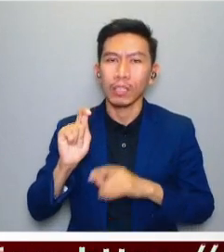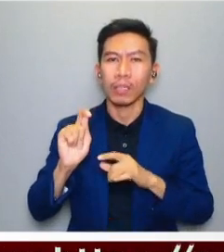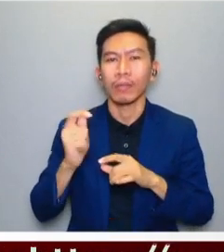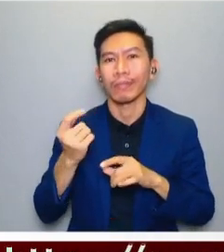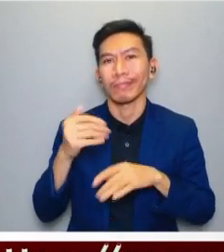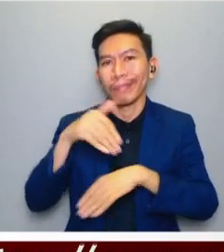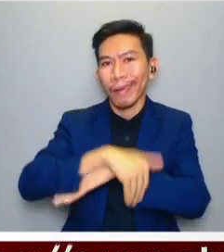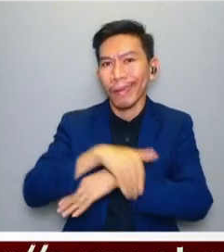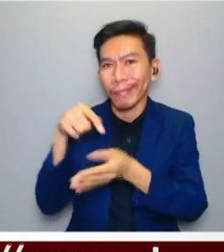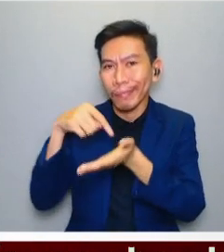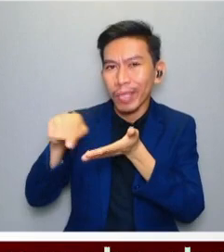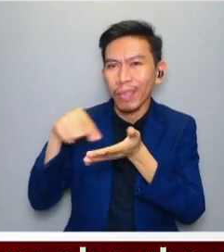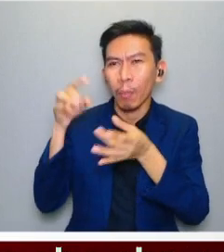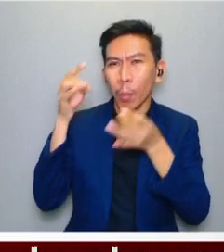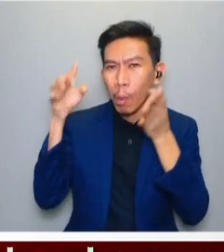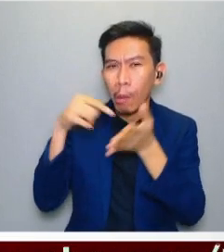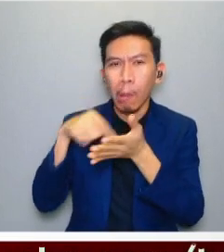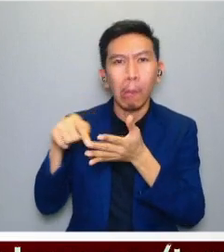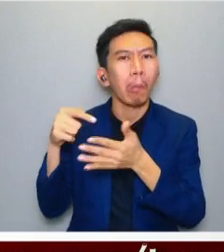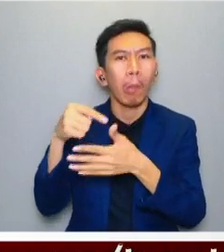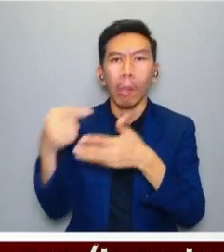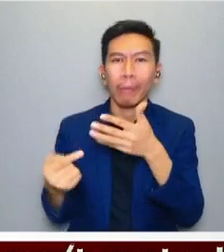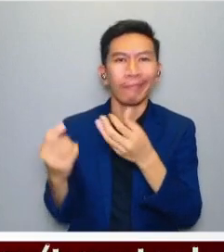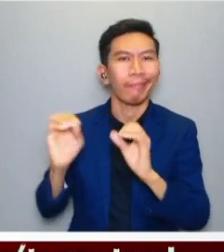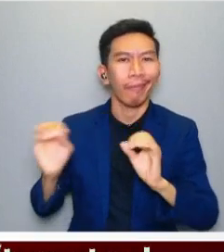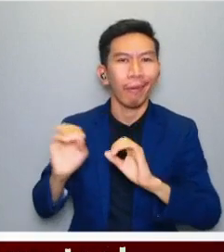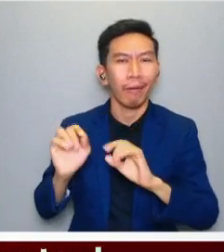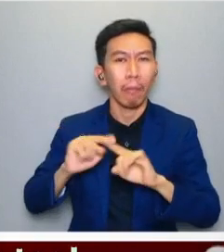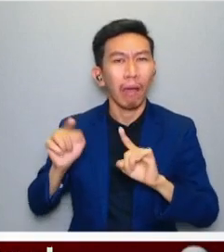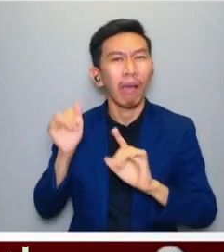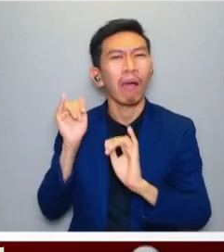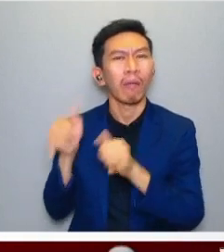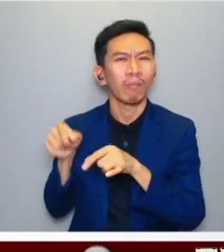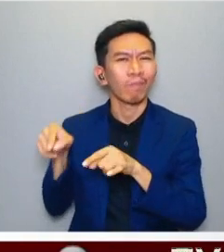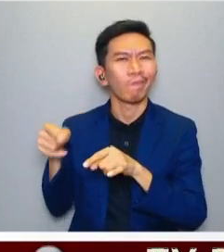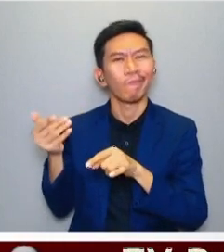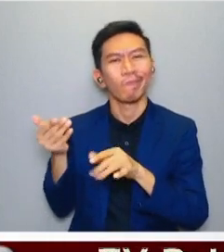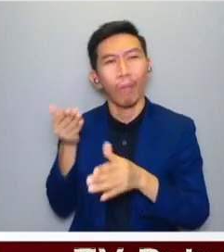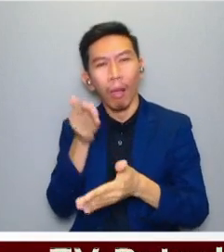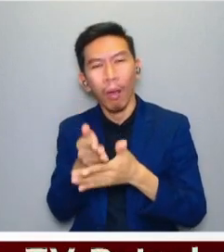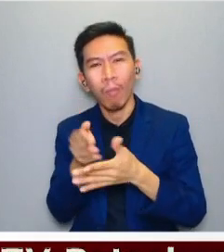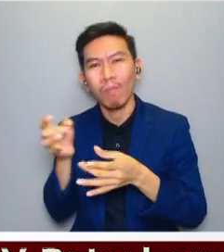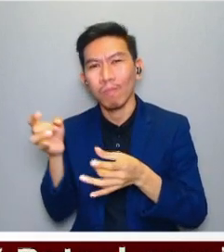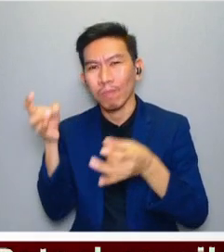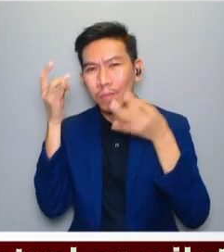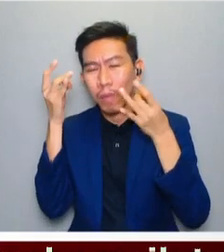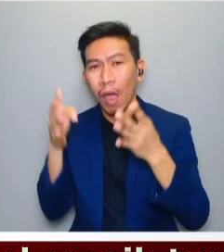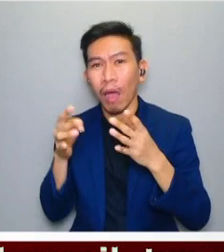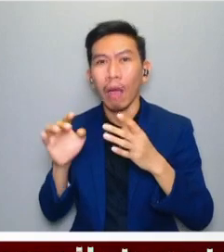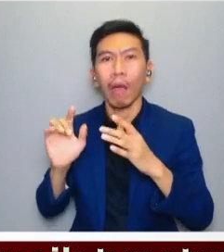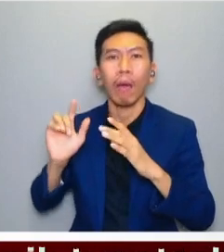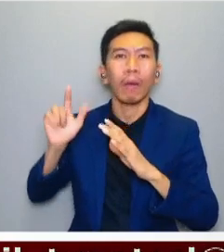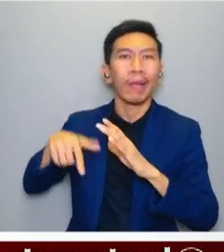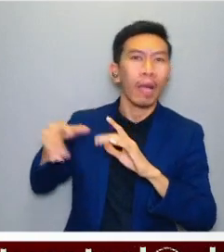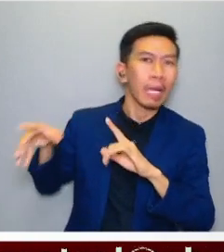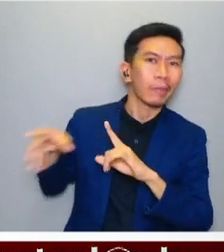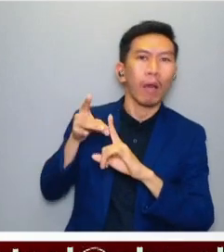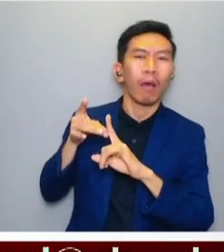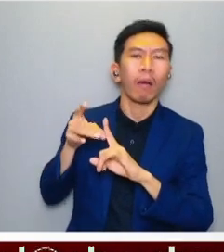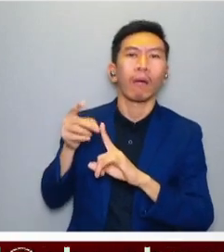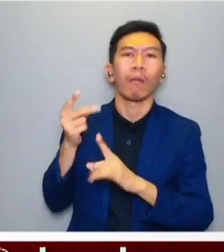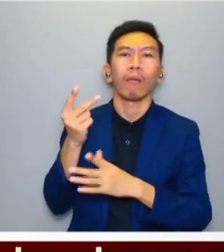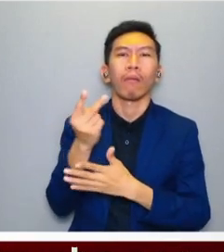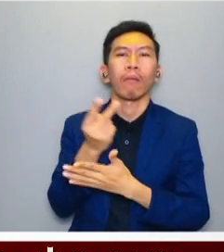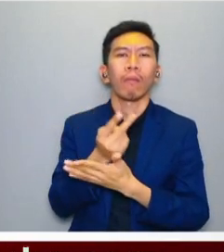Ang masaklap, araw-araw siyang humaharap sa panganib. Kaya nang minsang tamaan ng COVID, mahigit 2 linggo siyang nawalan